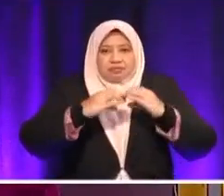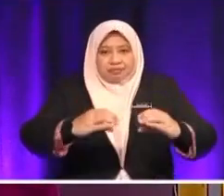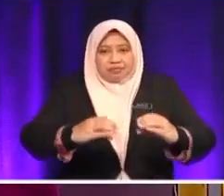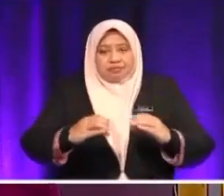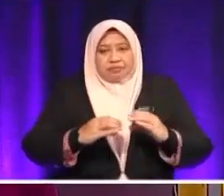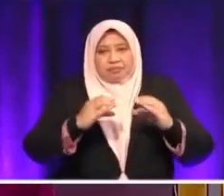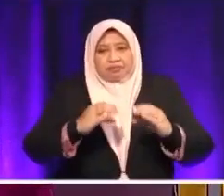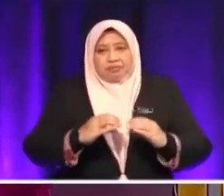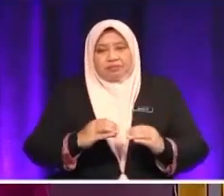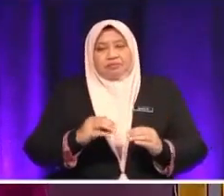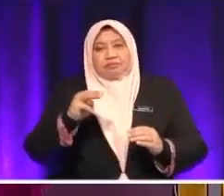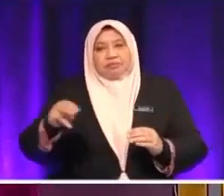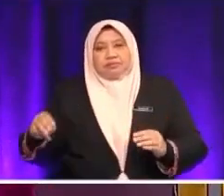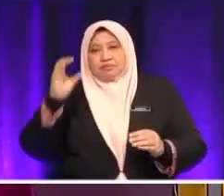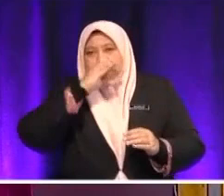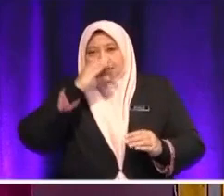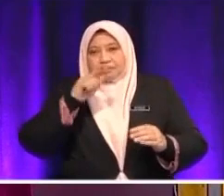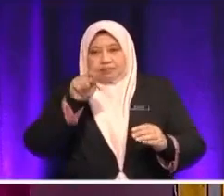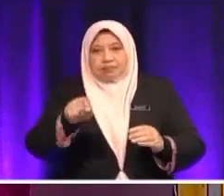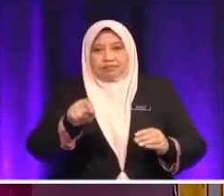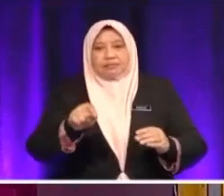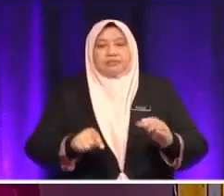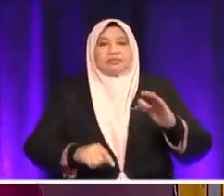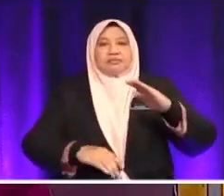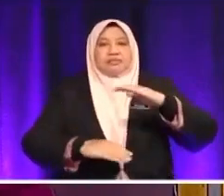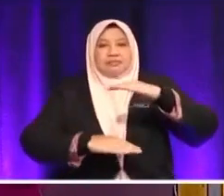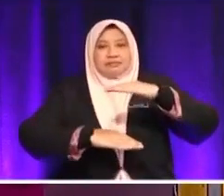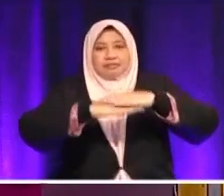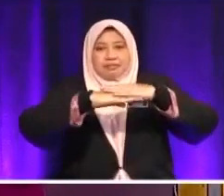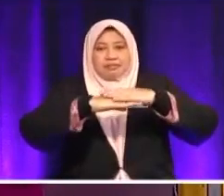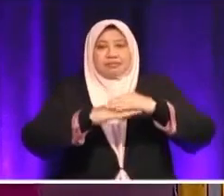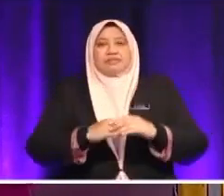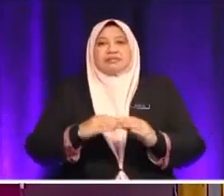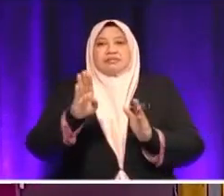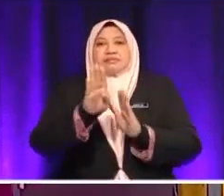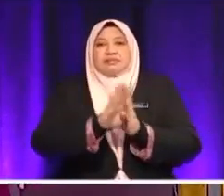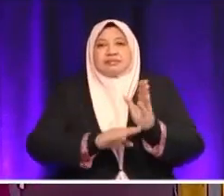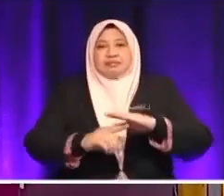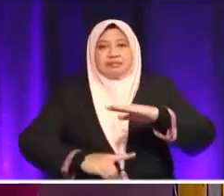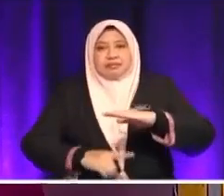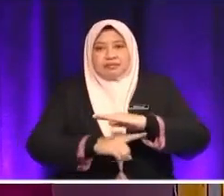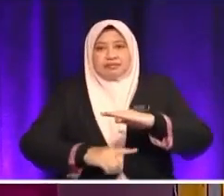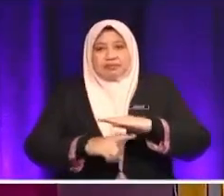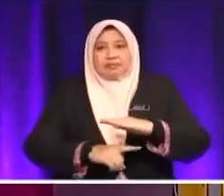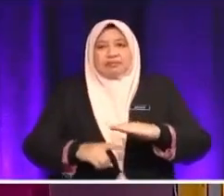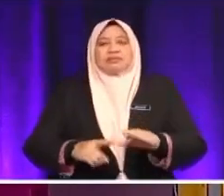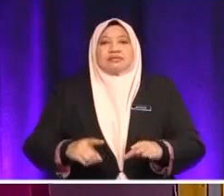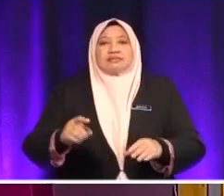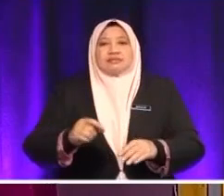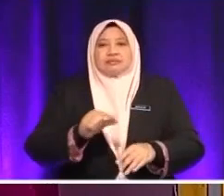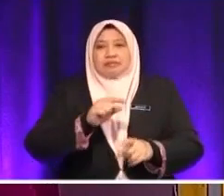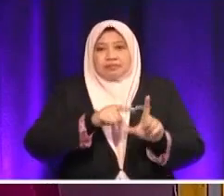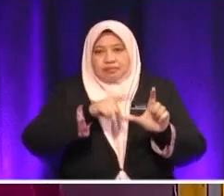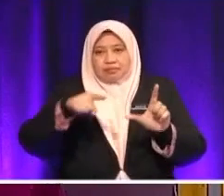titik maksimum di mana kedudukan titik maksimal adalah berdasarkan grafik yang paling tinggi kalau kita lihat